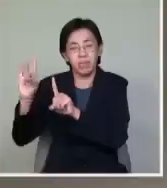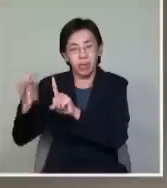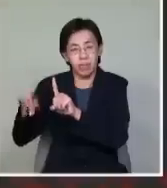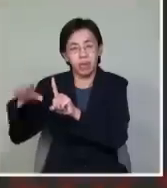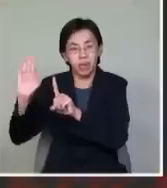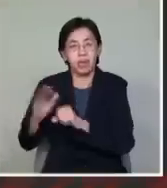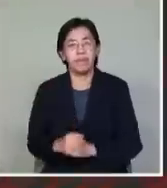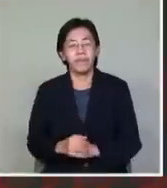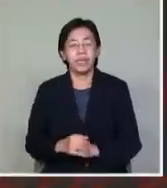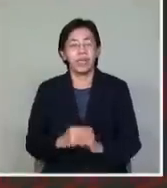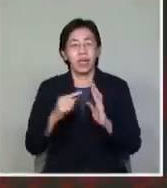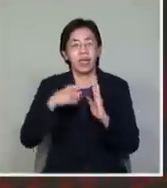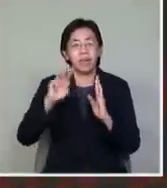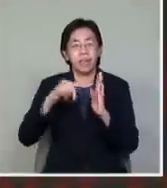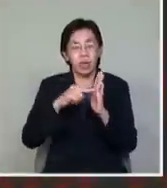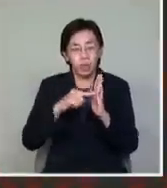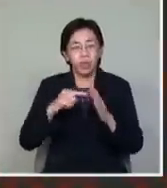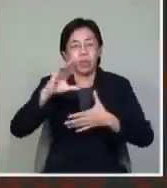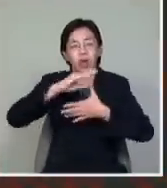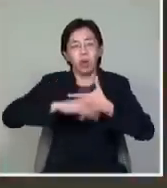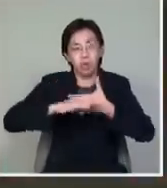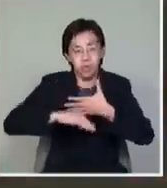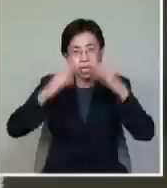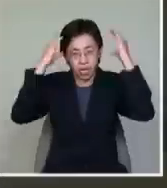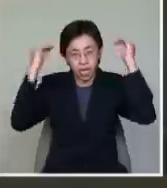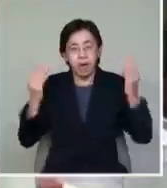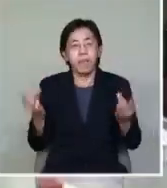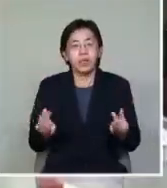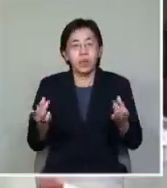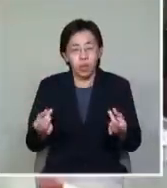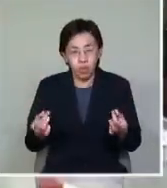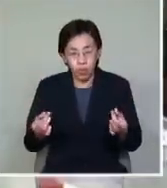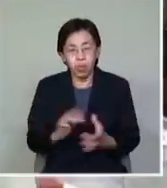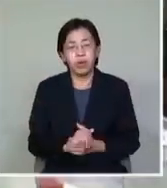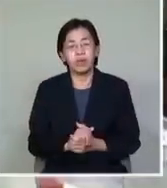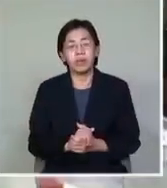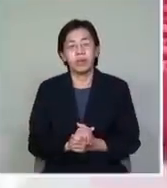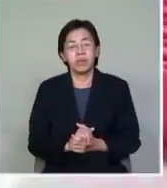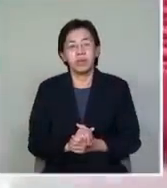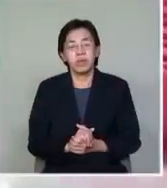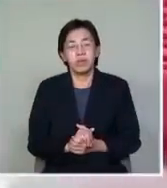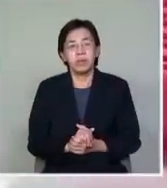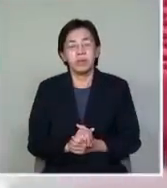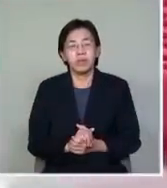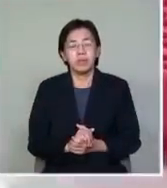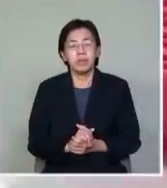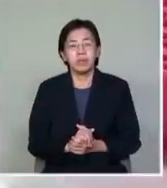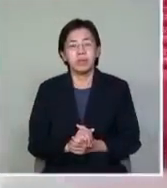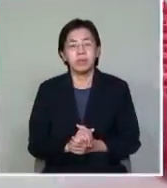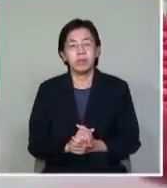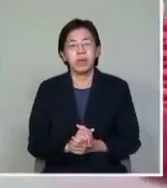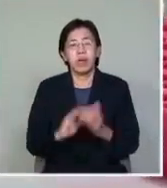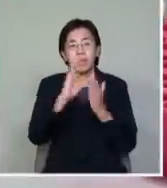128,000 รายส่วนเปรูโคลอมเบียและเม็กซิโกเป็นประเทศที่มีการระบาดรุนแรงรองจากบราซิลขณะที่สถานการณ์ทั่วโลกมีผู้